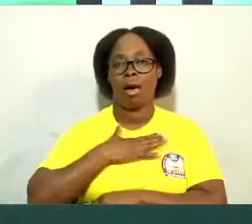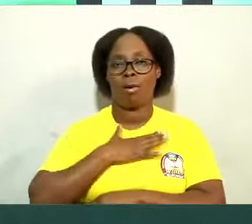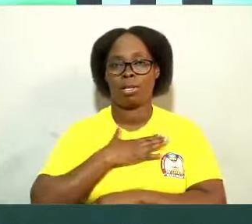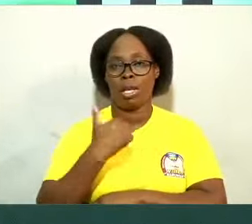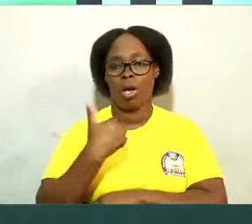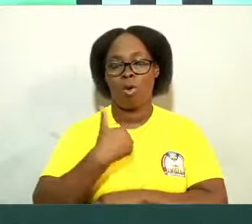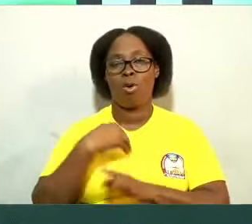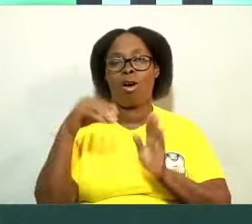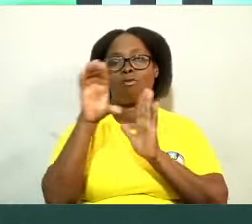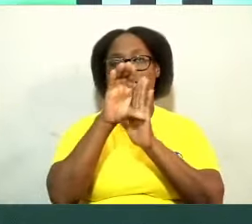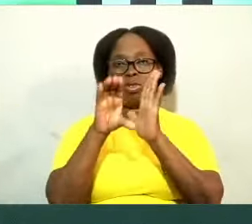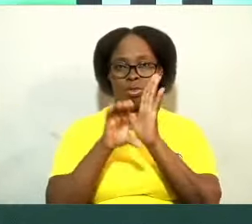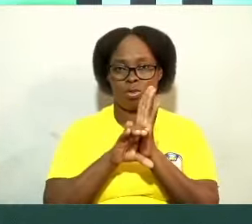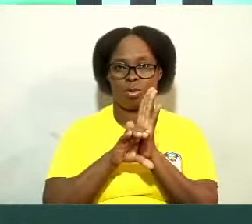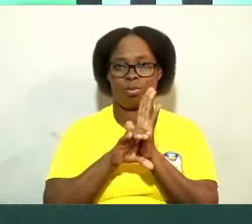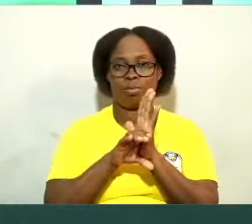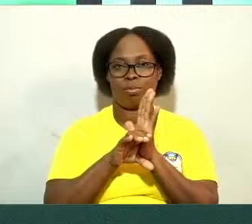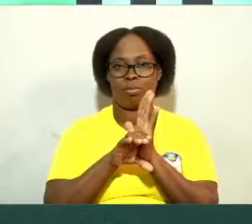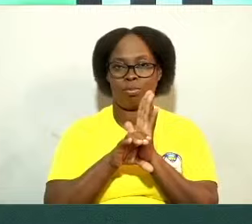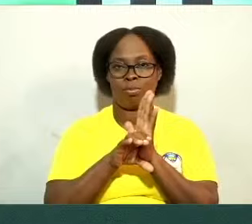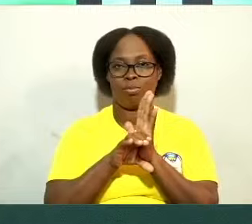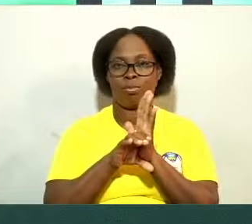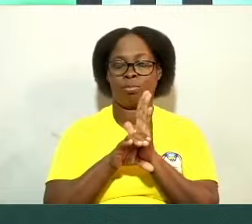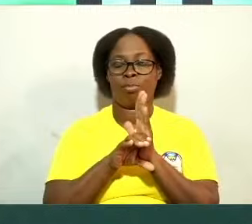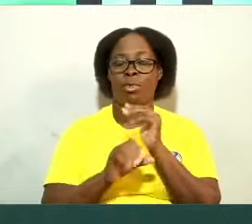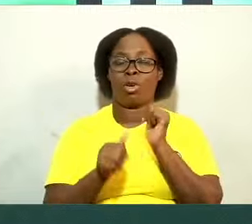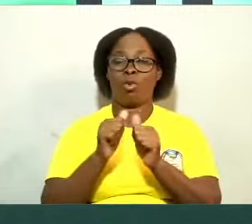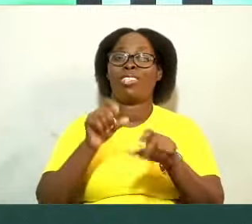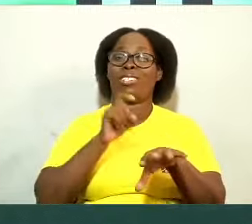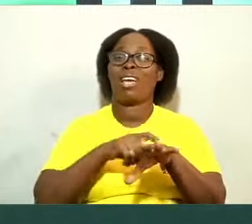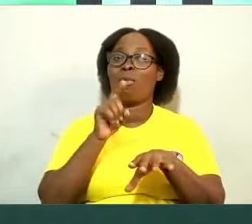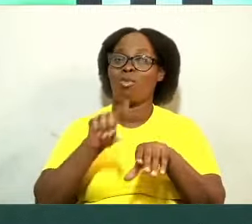kuna katiba ya Kenya ambayo ukivunja